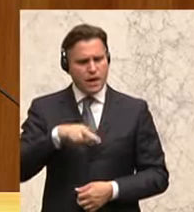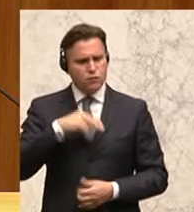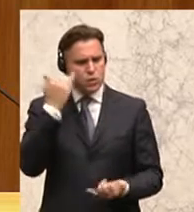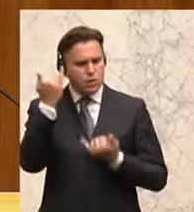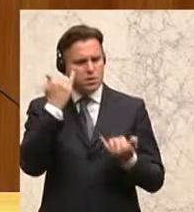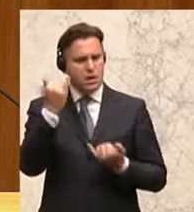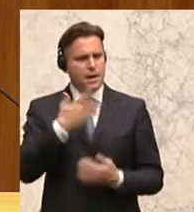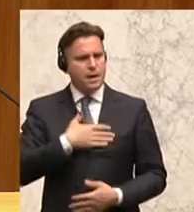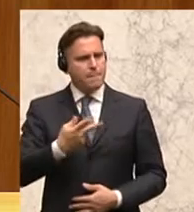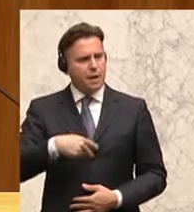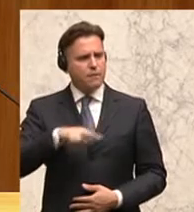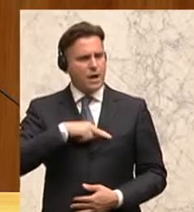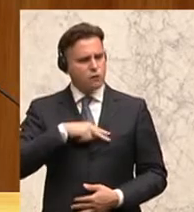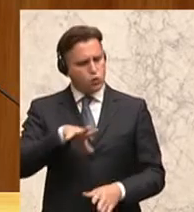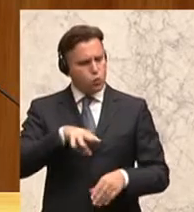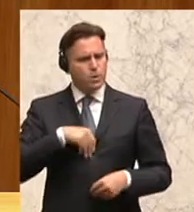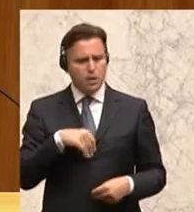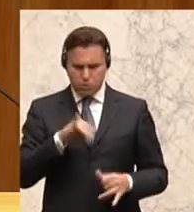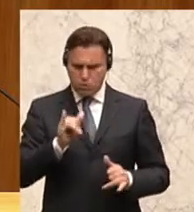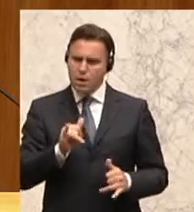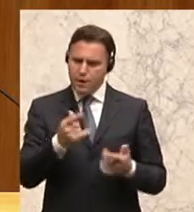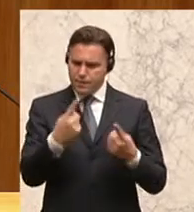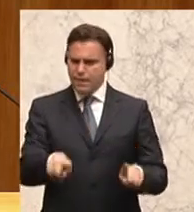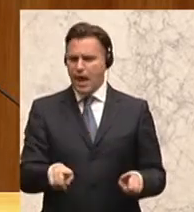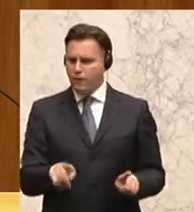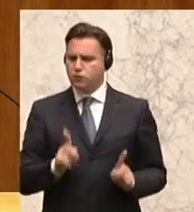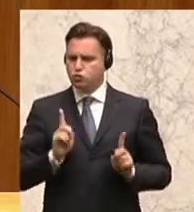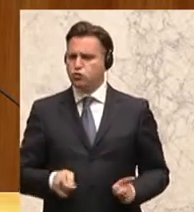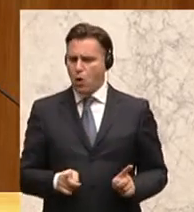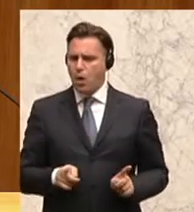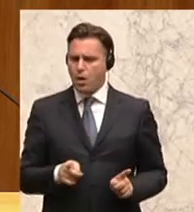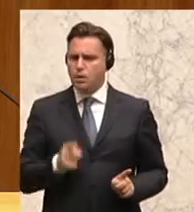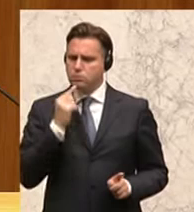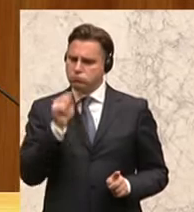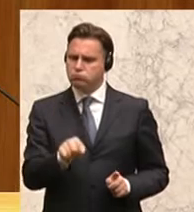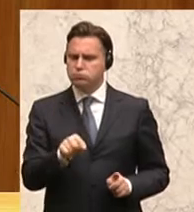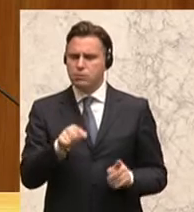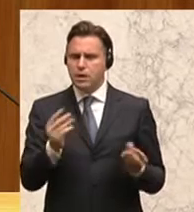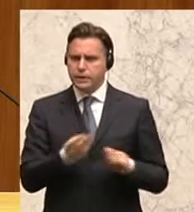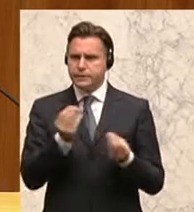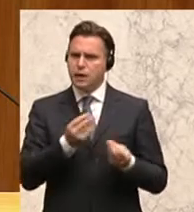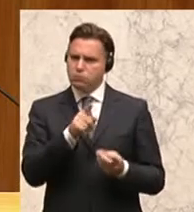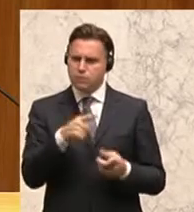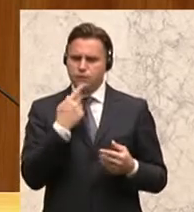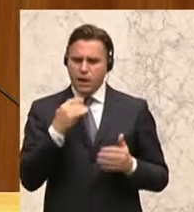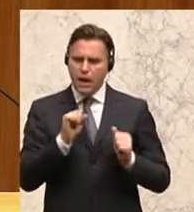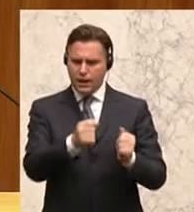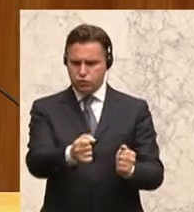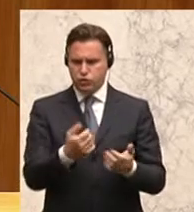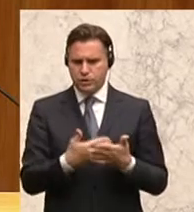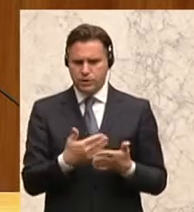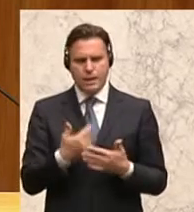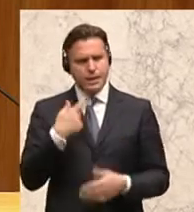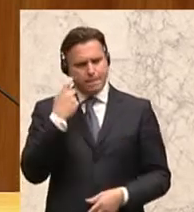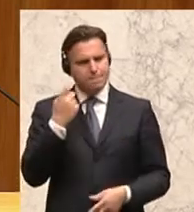mit Eigenverantwortung sollen das natürlich leisten können, wenn sie sich hier entsprechend engagieren wollen. Wir sind daher für die größtmögliche